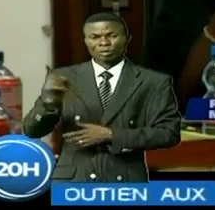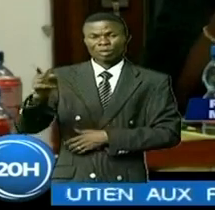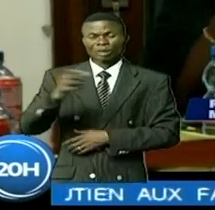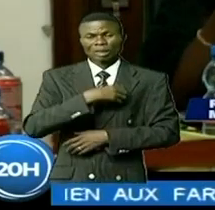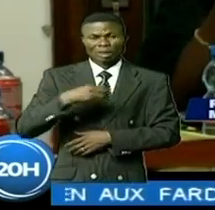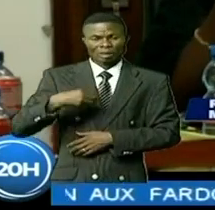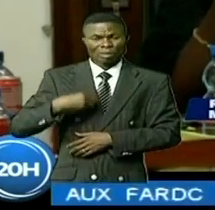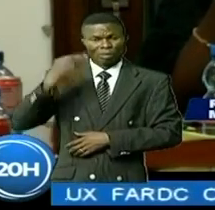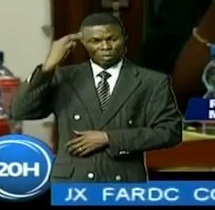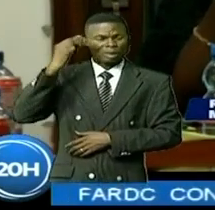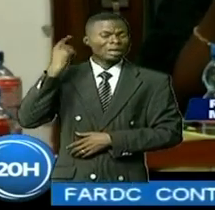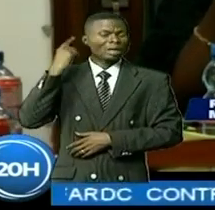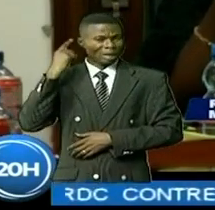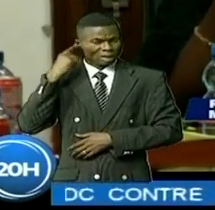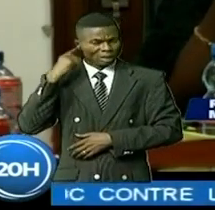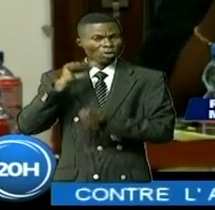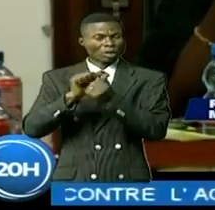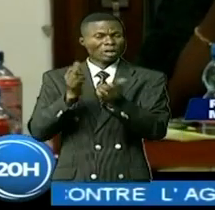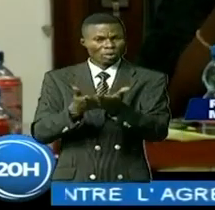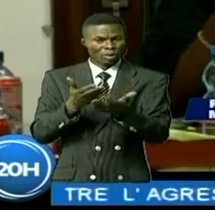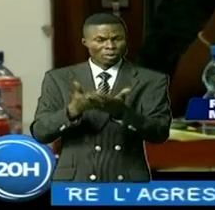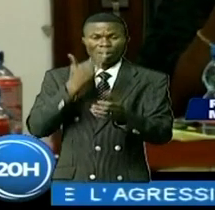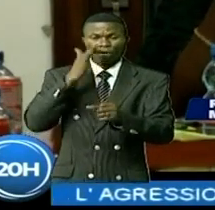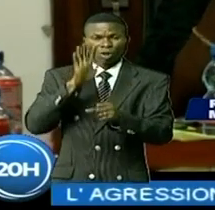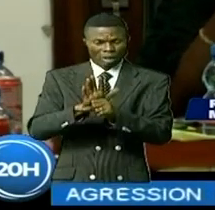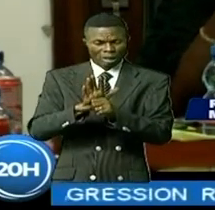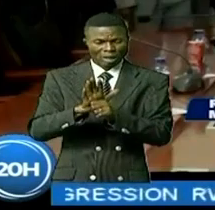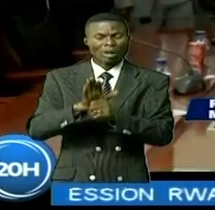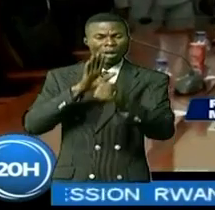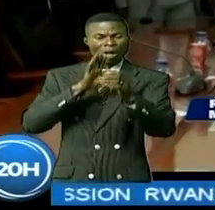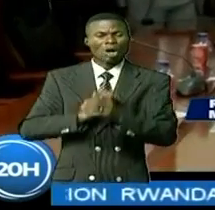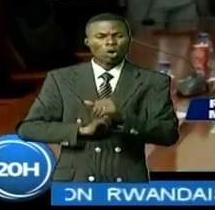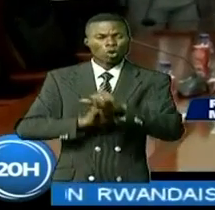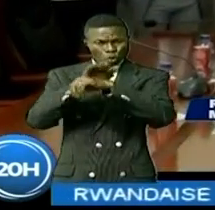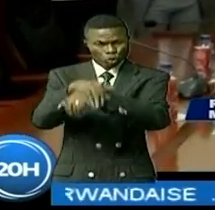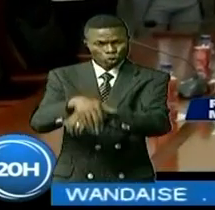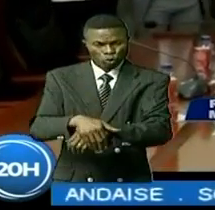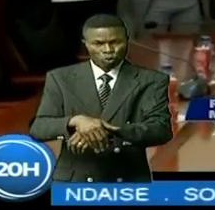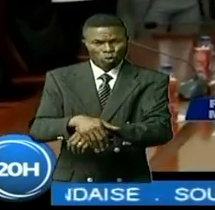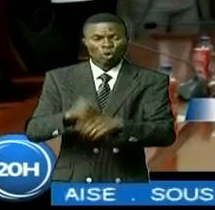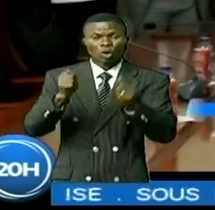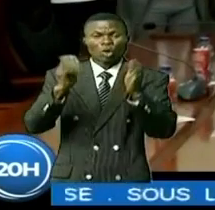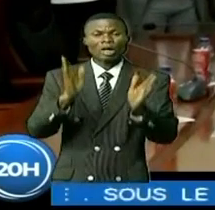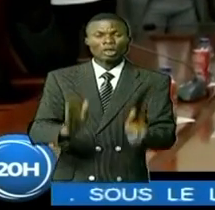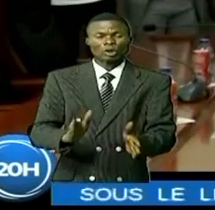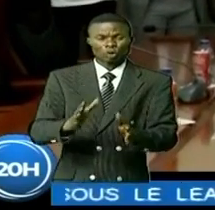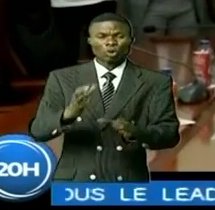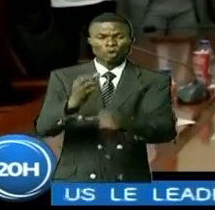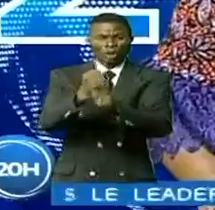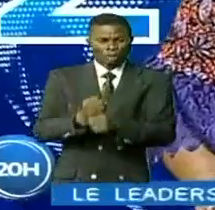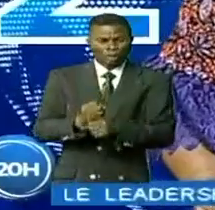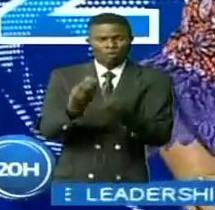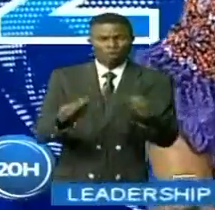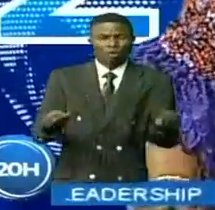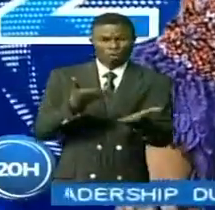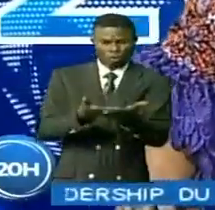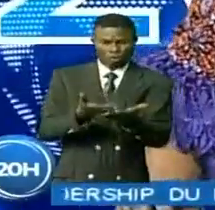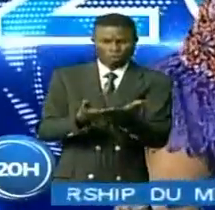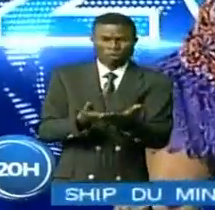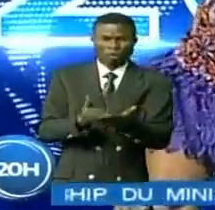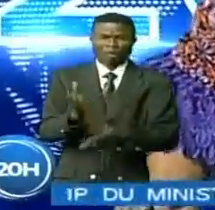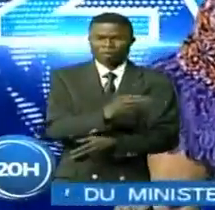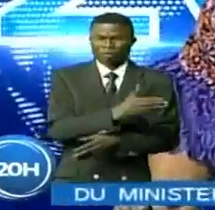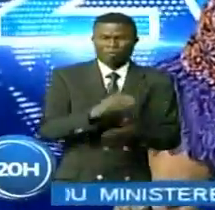a prêté oreille à leur doléance, a promis de s'investir à fond pour que ces journaliers trouvent gain de cause. Les